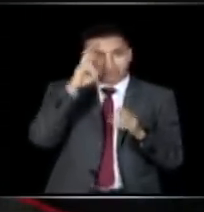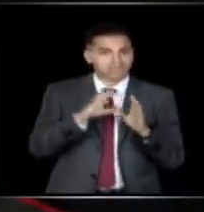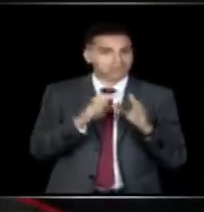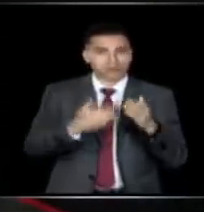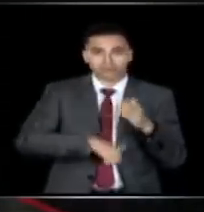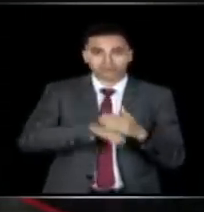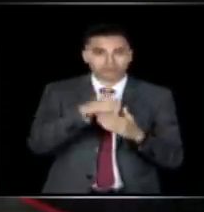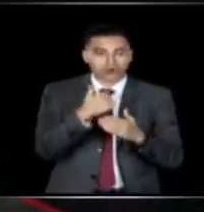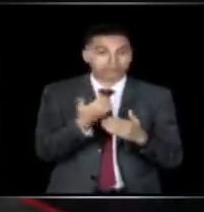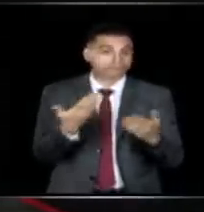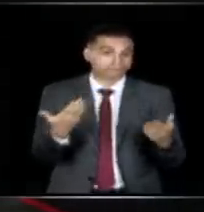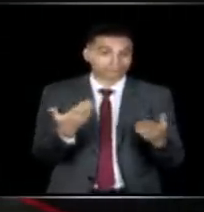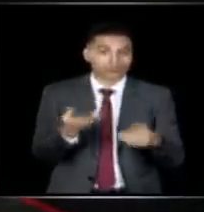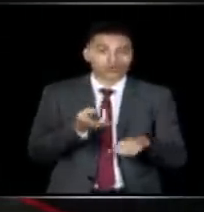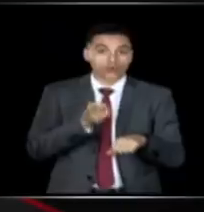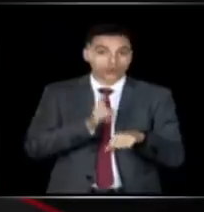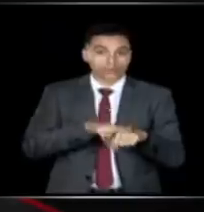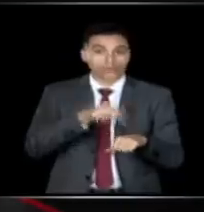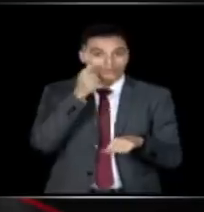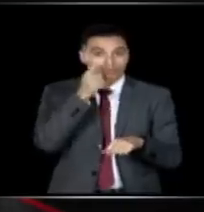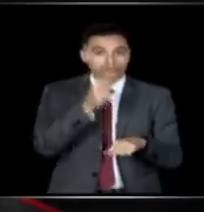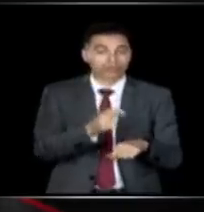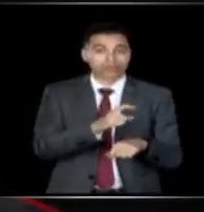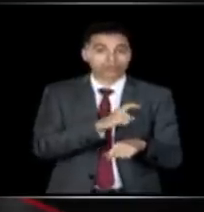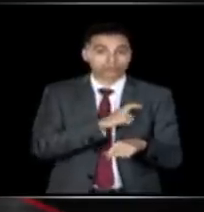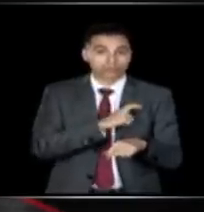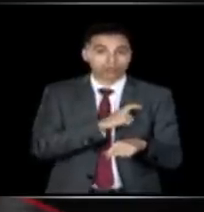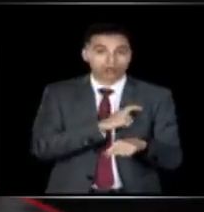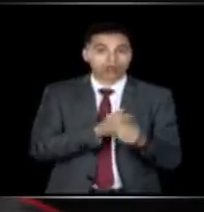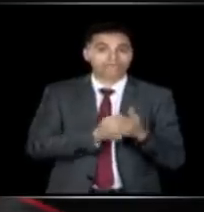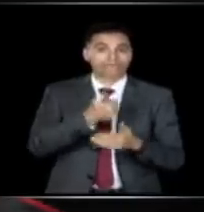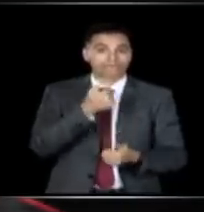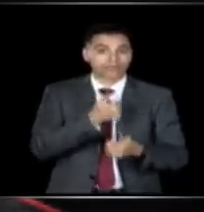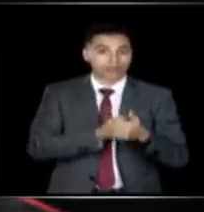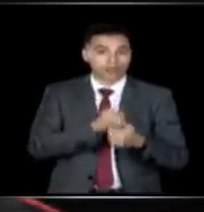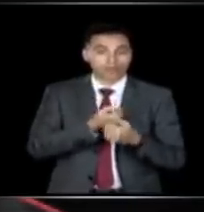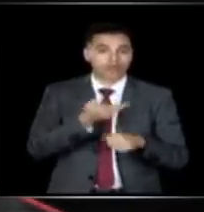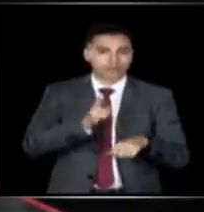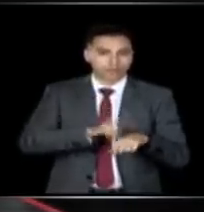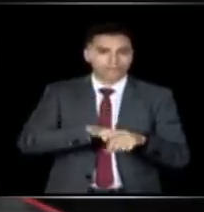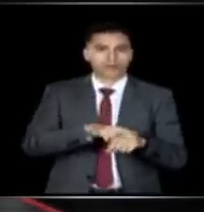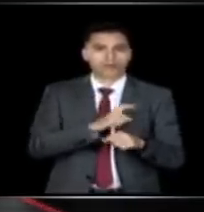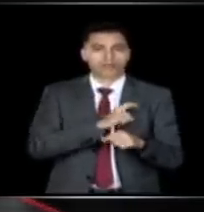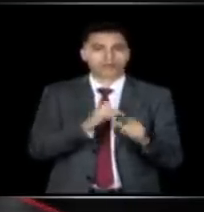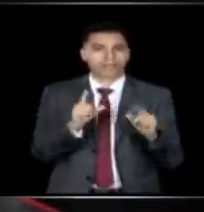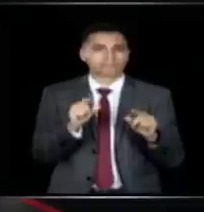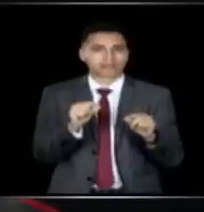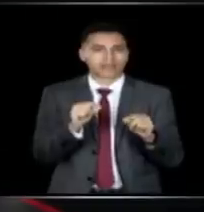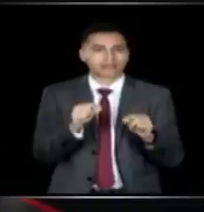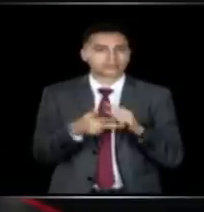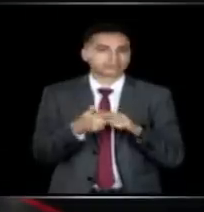اللي حيفوز بكأس البطولة؟ ومين اللي حيحصل على لقب أفضل لاعب؟ ومين هو الطالب